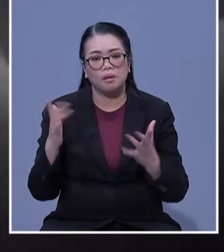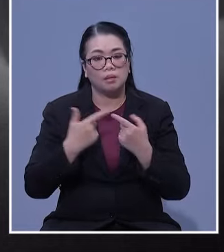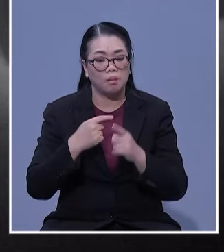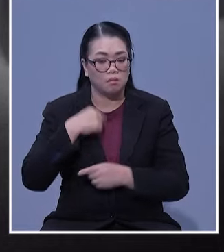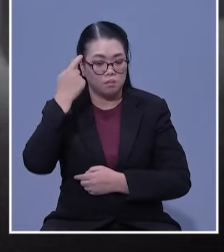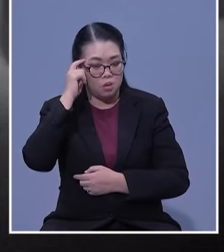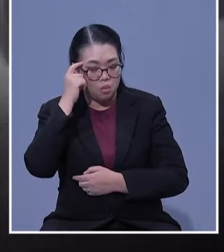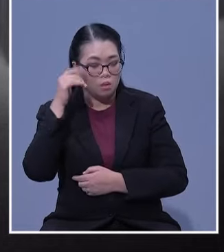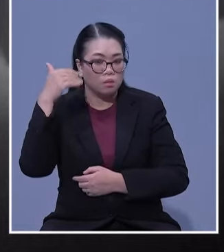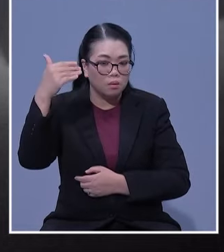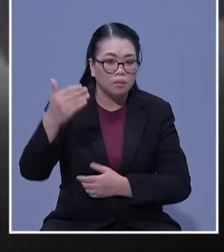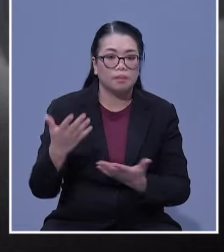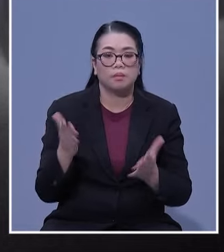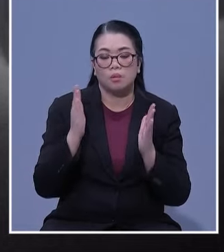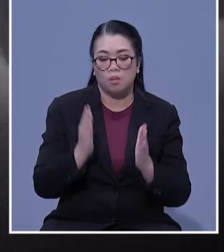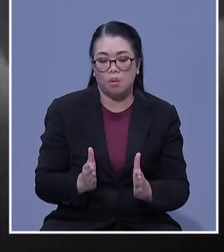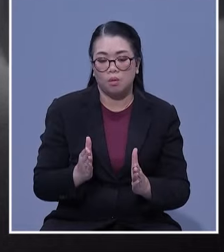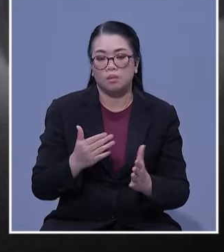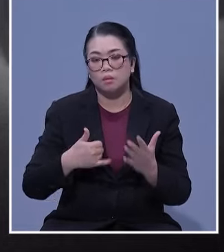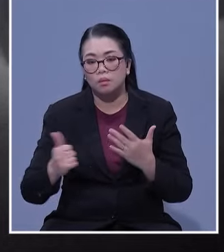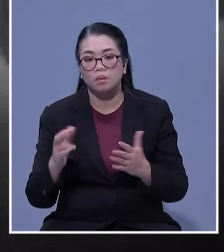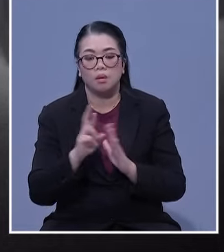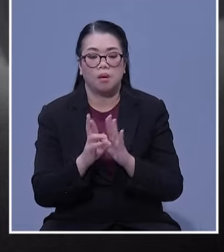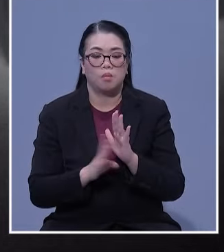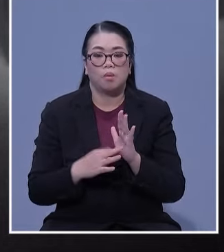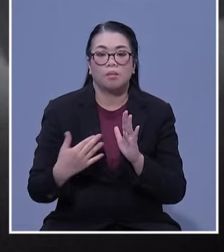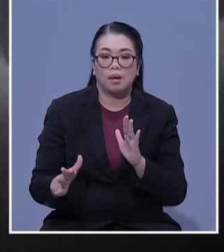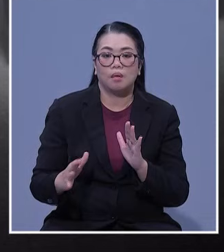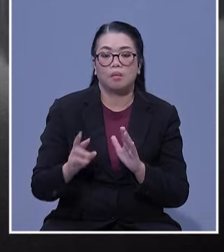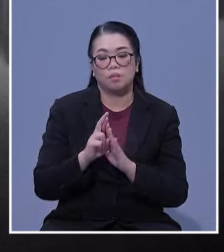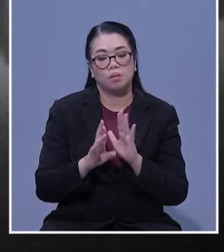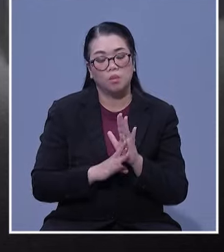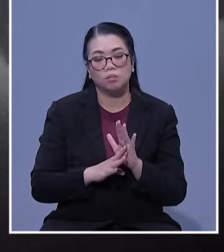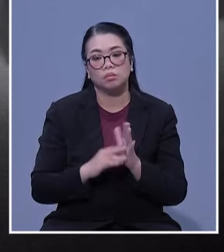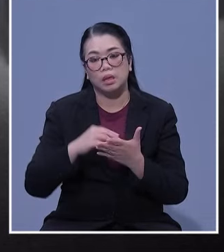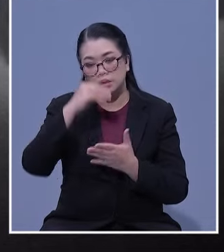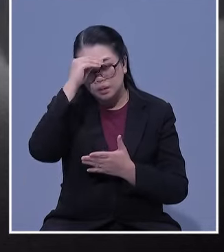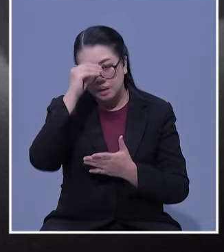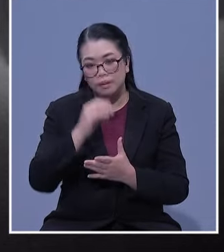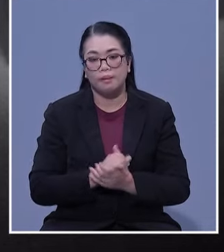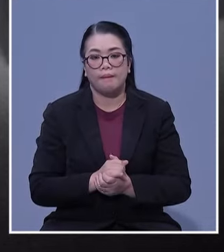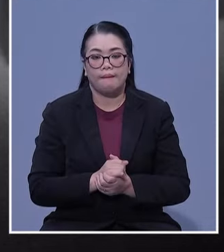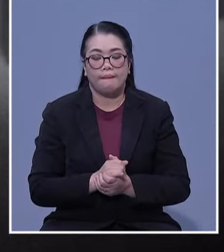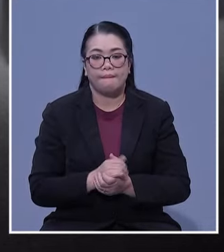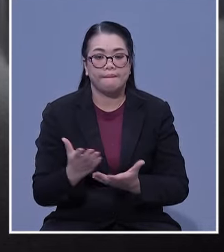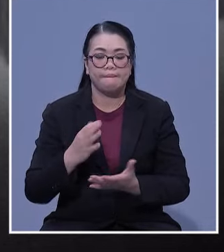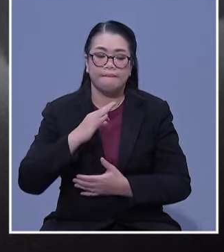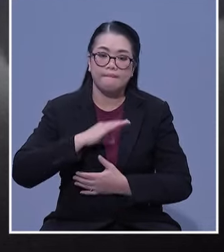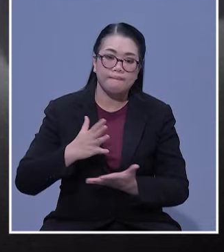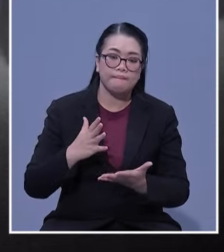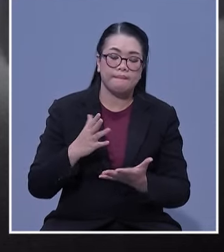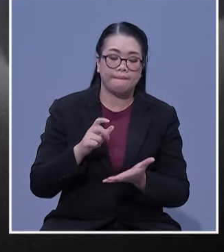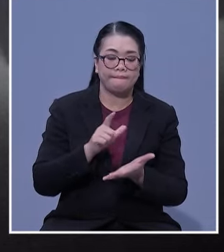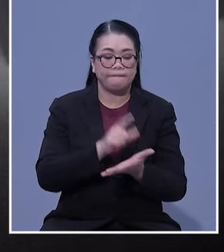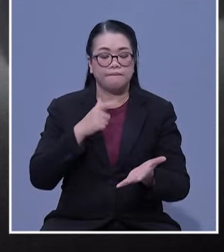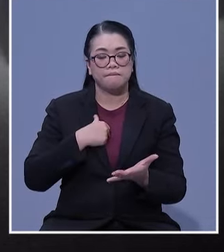รู้นะครับว่าคนที่ออกจากระบบการศึกษาไปแล้วเนี่ยนะครับเขาไม่ได้รู้สึกเลย